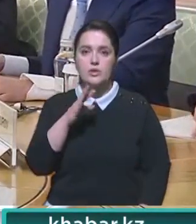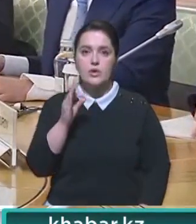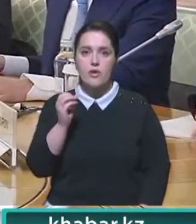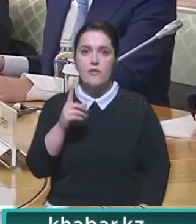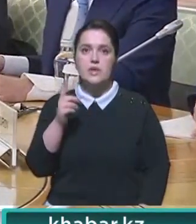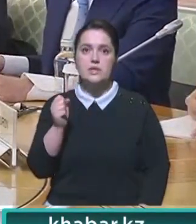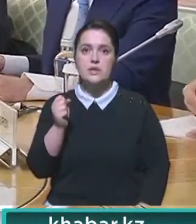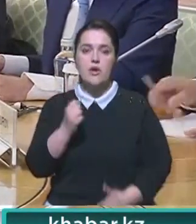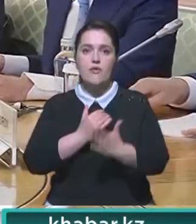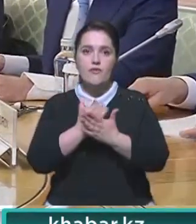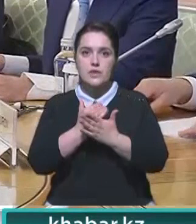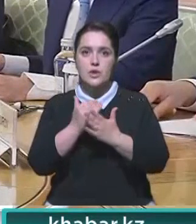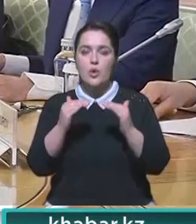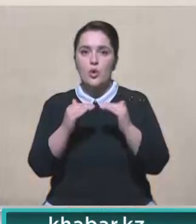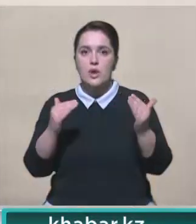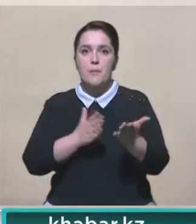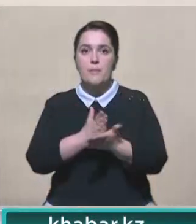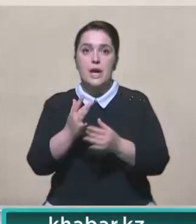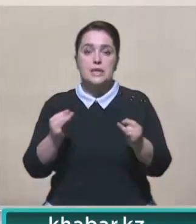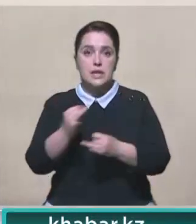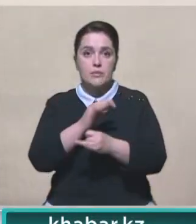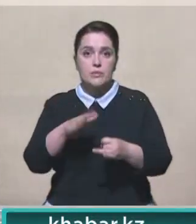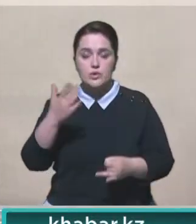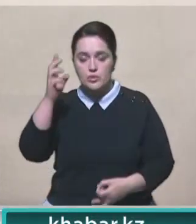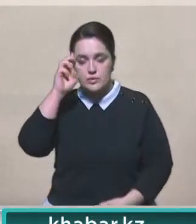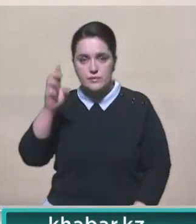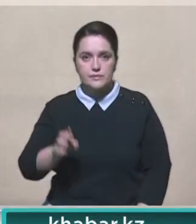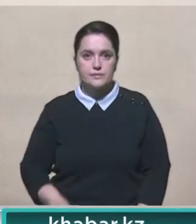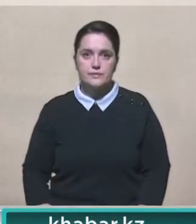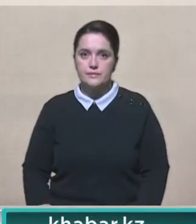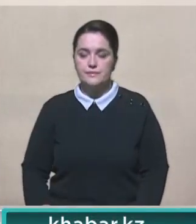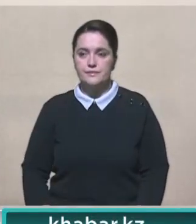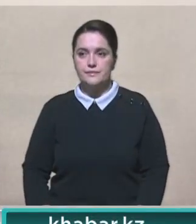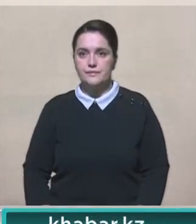токаеву также высоко оценила уровень политического диалога между странами